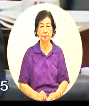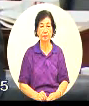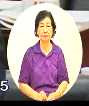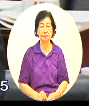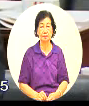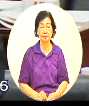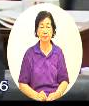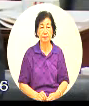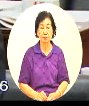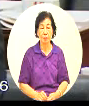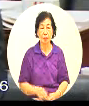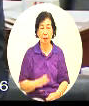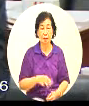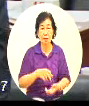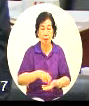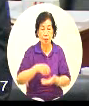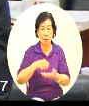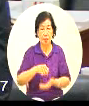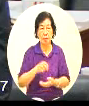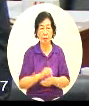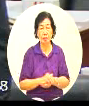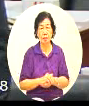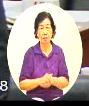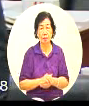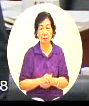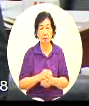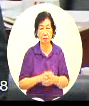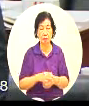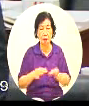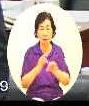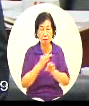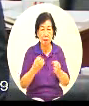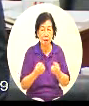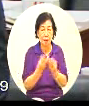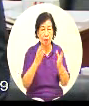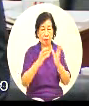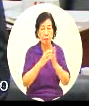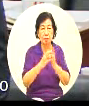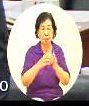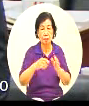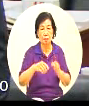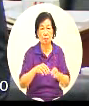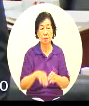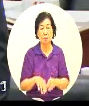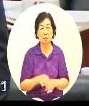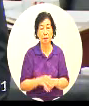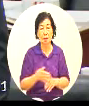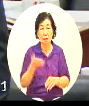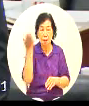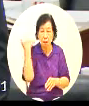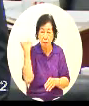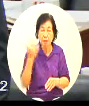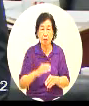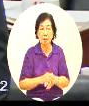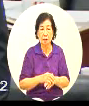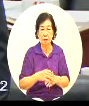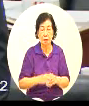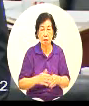我要建议咱警察局要拜托讲，咱较早我伫多局有提出这个